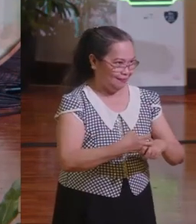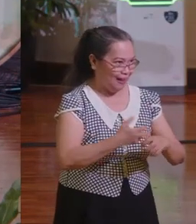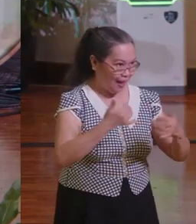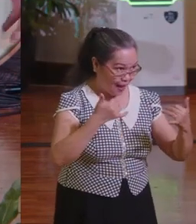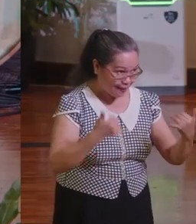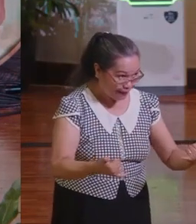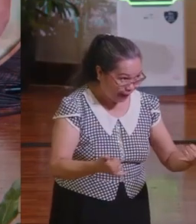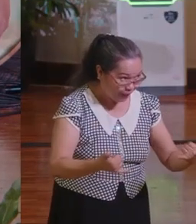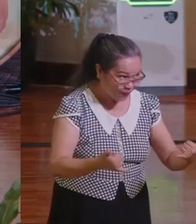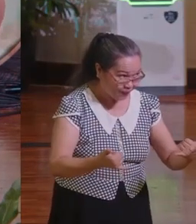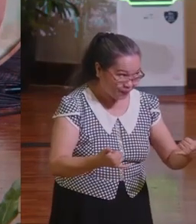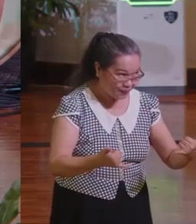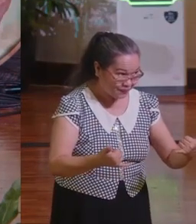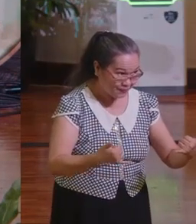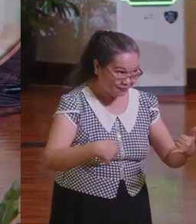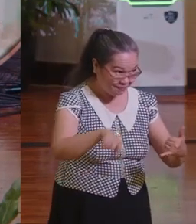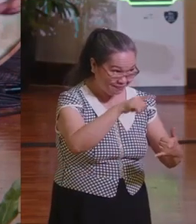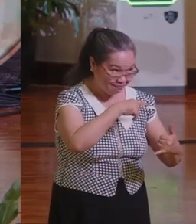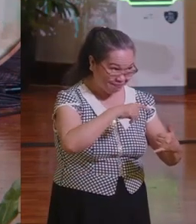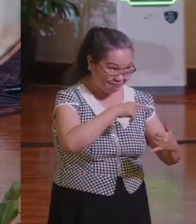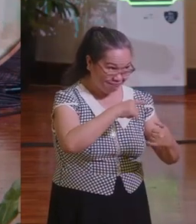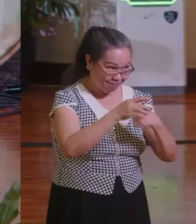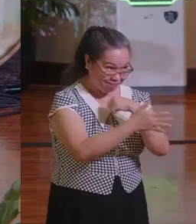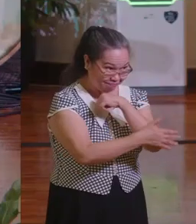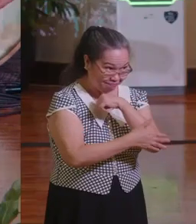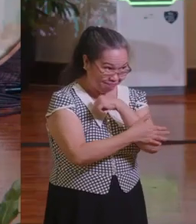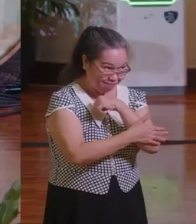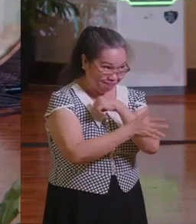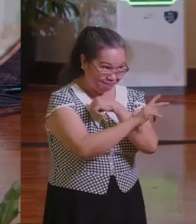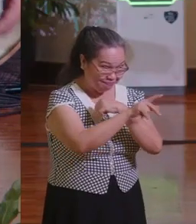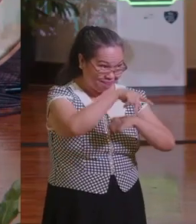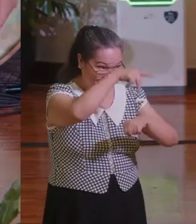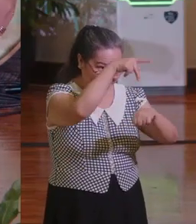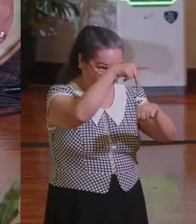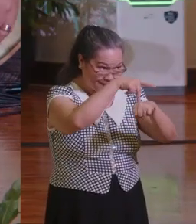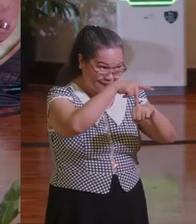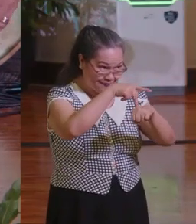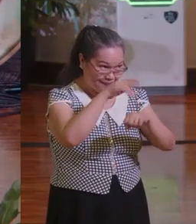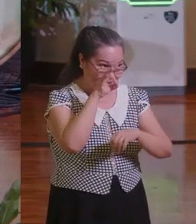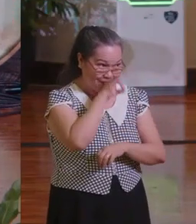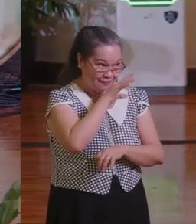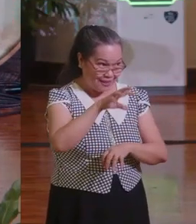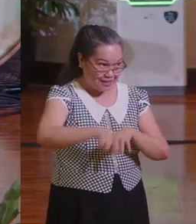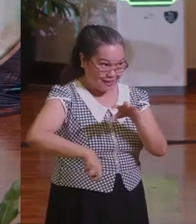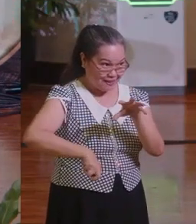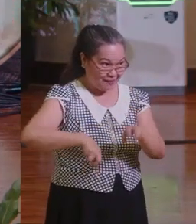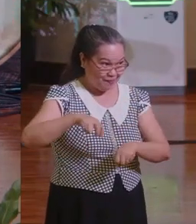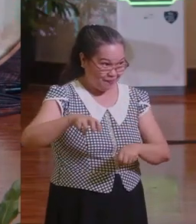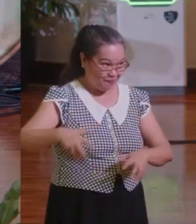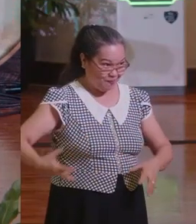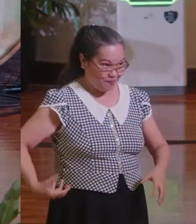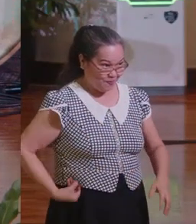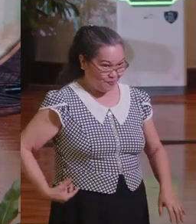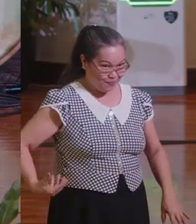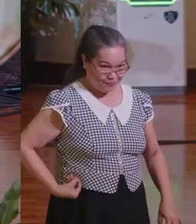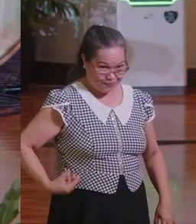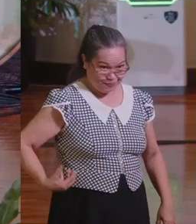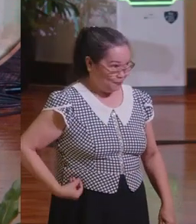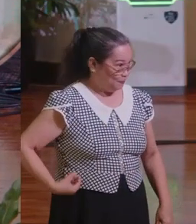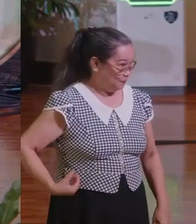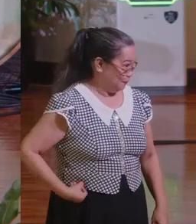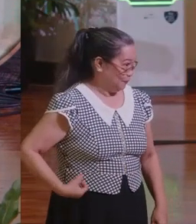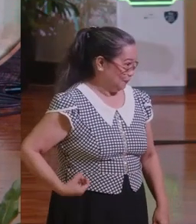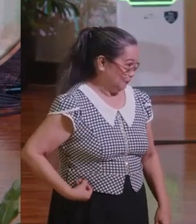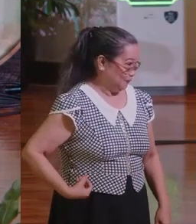Sa gitna ng nating nakikitang korupsyon, mga fake projects, mga kung ano-ano,